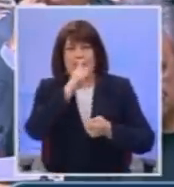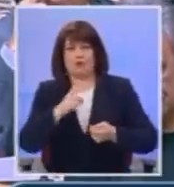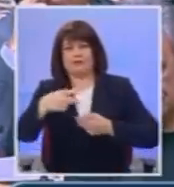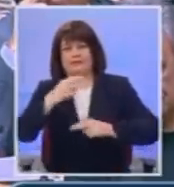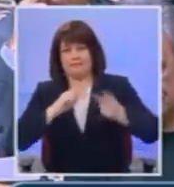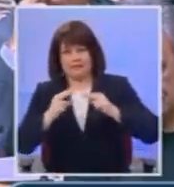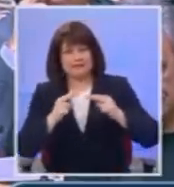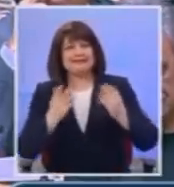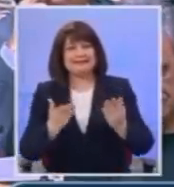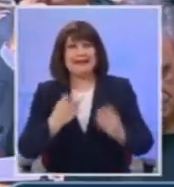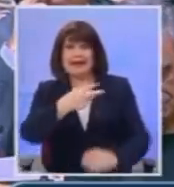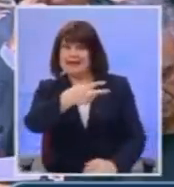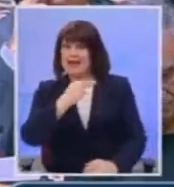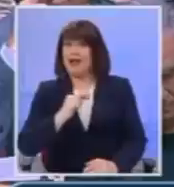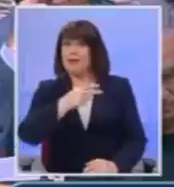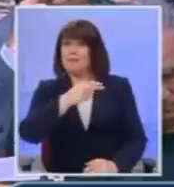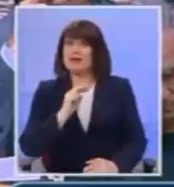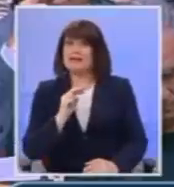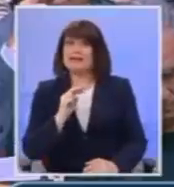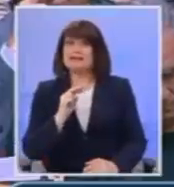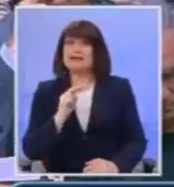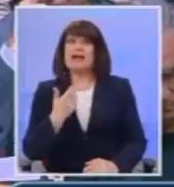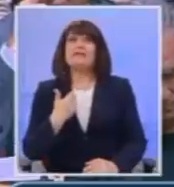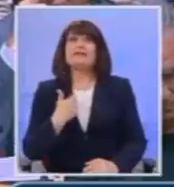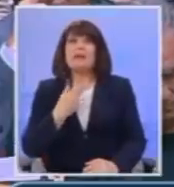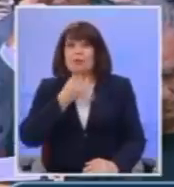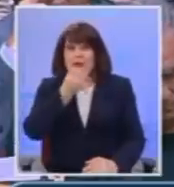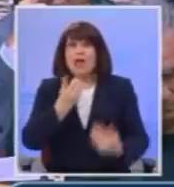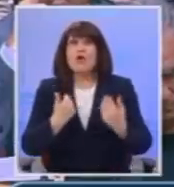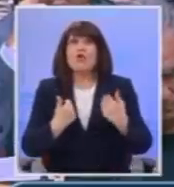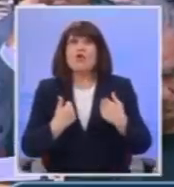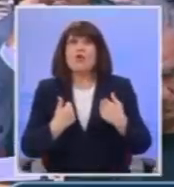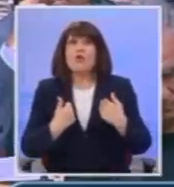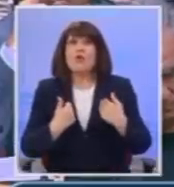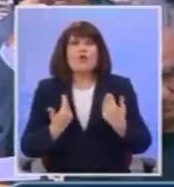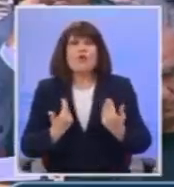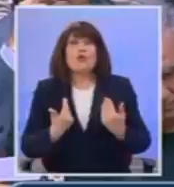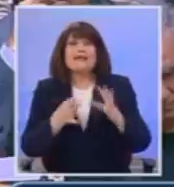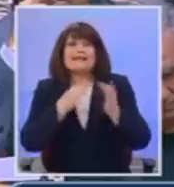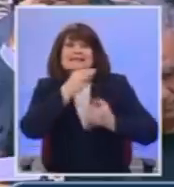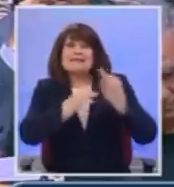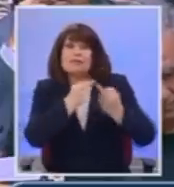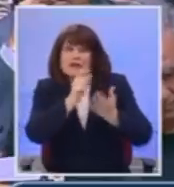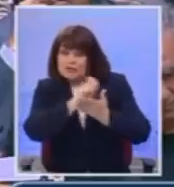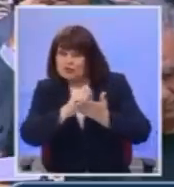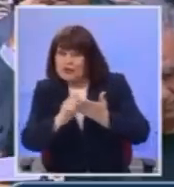να απαντάτε, κύριε Πρόεδρε της Κυβέρνησης, αυτά τα οποία εγώ λέω και όχι σε αυτά που θεωρούν οι σύμβουλοι σας ότι